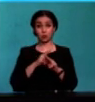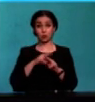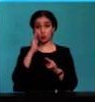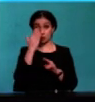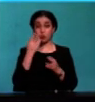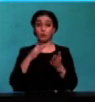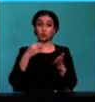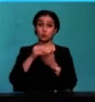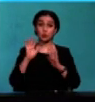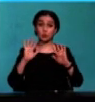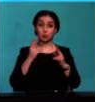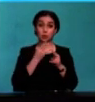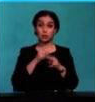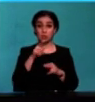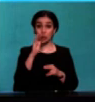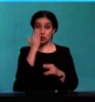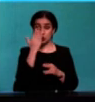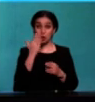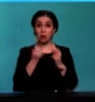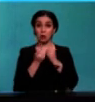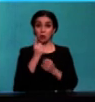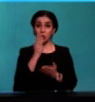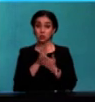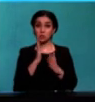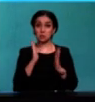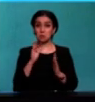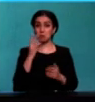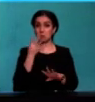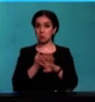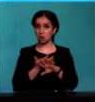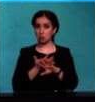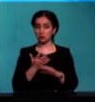случайно купленное в магазине стекло окажется бракованным.